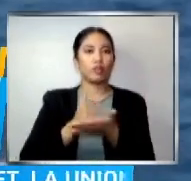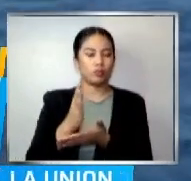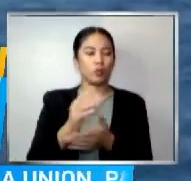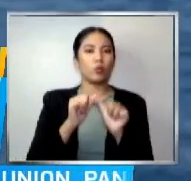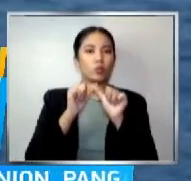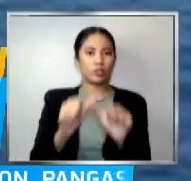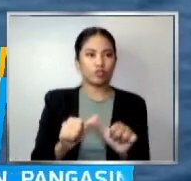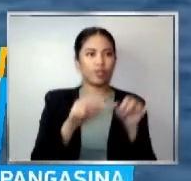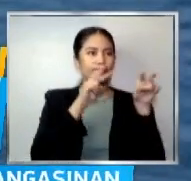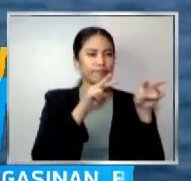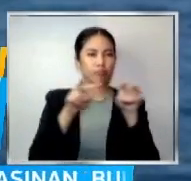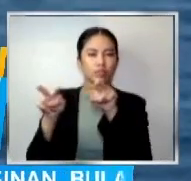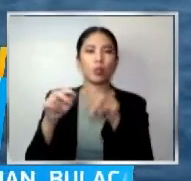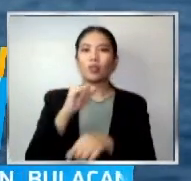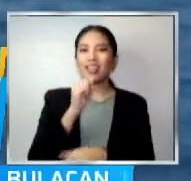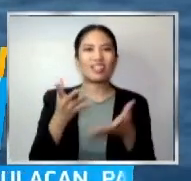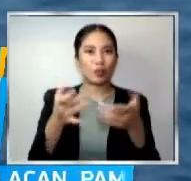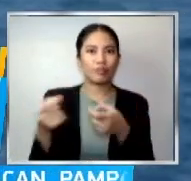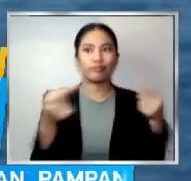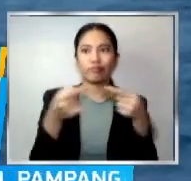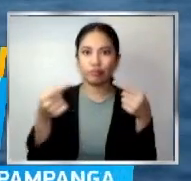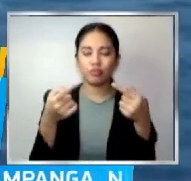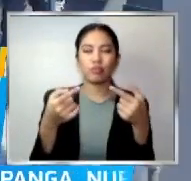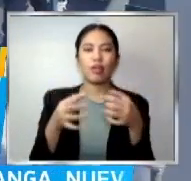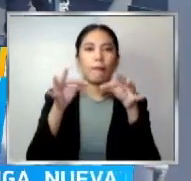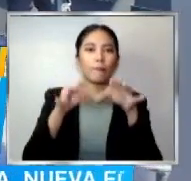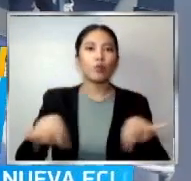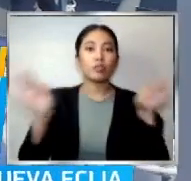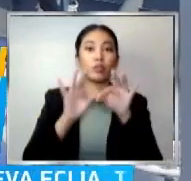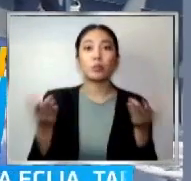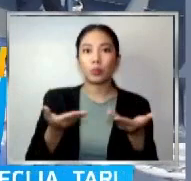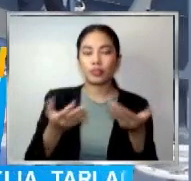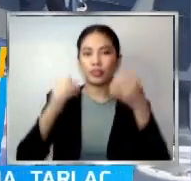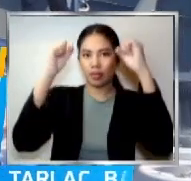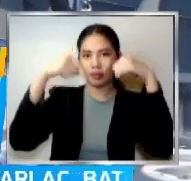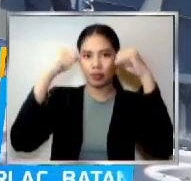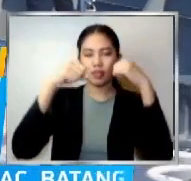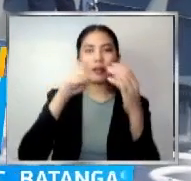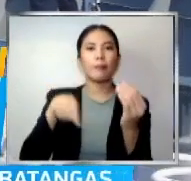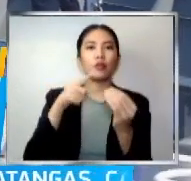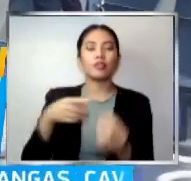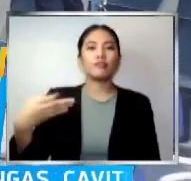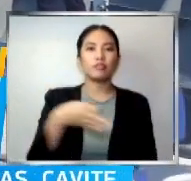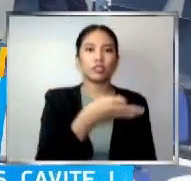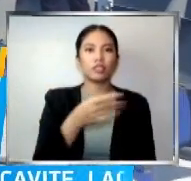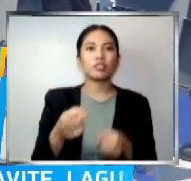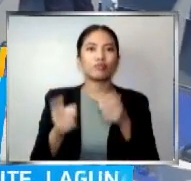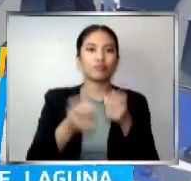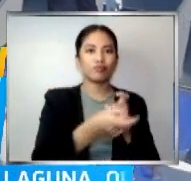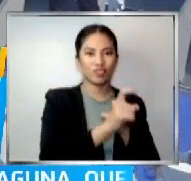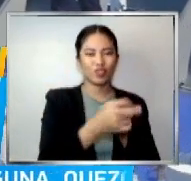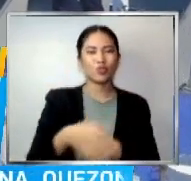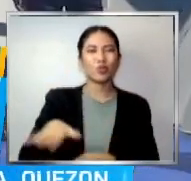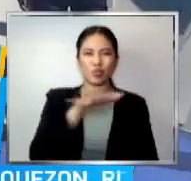sa tensyon, lalong nagiging importante ani Banlawi ang kasunduan tungkol sa fisheries management sa pinag-aagawang teritoryo para